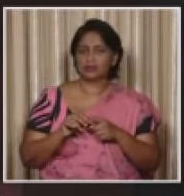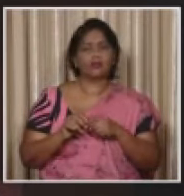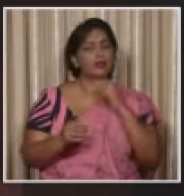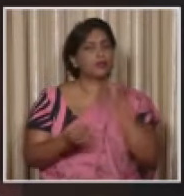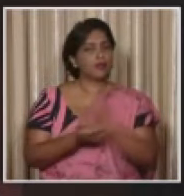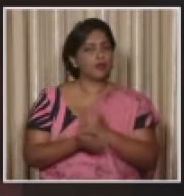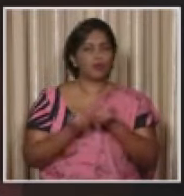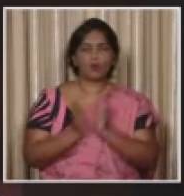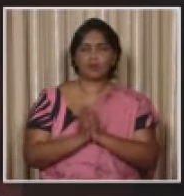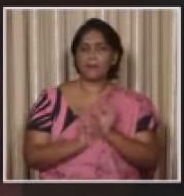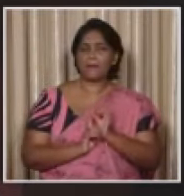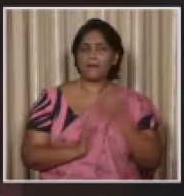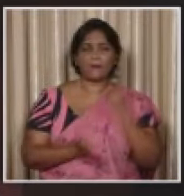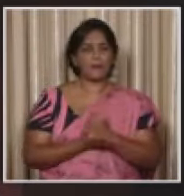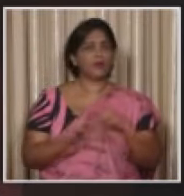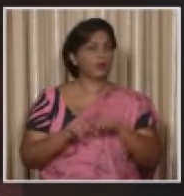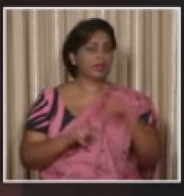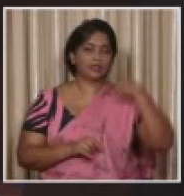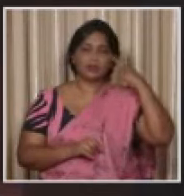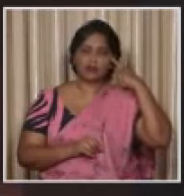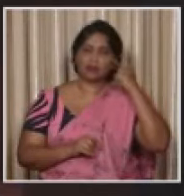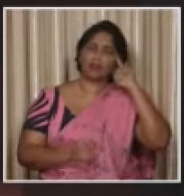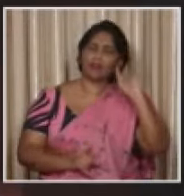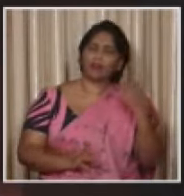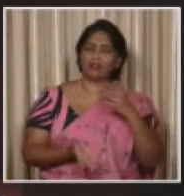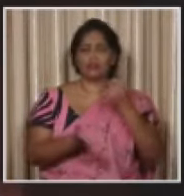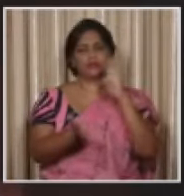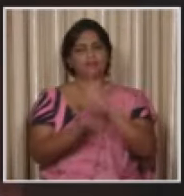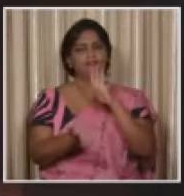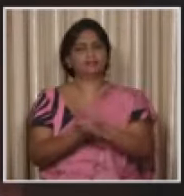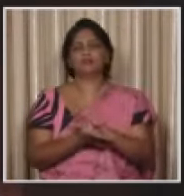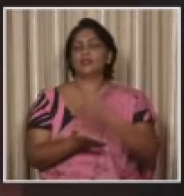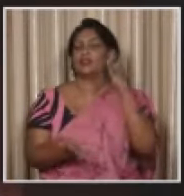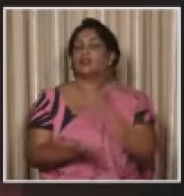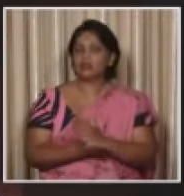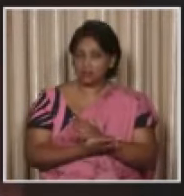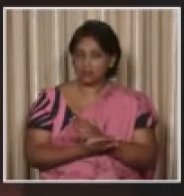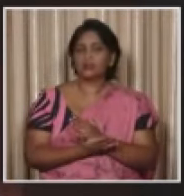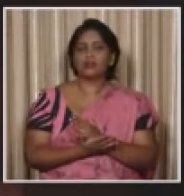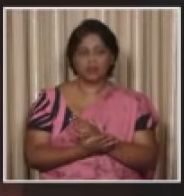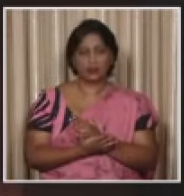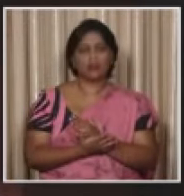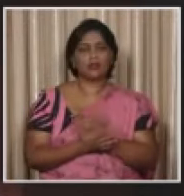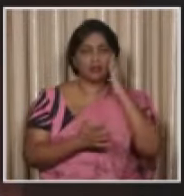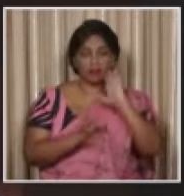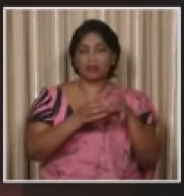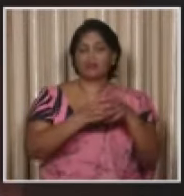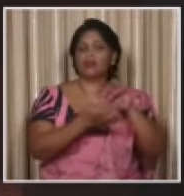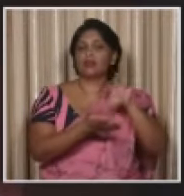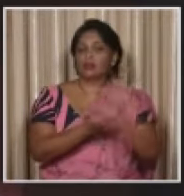බැංකුව නිකන් තමන්ගේ පෞද්ගලික බැංකුව කියලා හිතාගෙන ඕන ඕන වෙලාවට මුදල් අච්චු ගන්න එක නතර කරන්නටයි. දැන් ස්වාධීන කළා කියන්නේ ස්වාධීනත්වයේ ස්ථාපනය